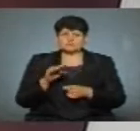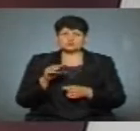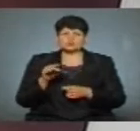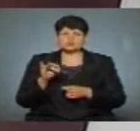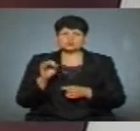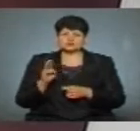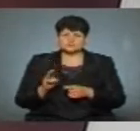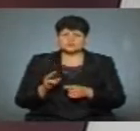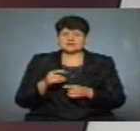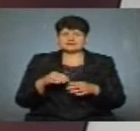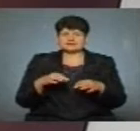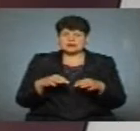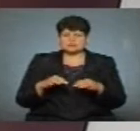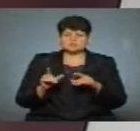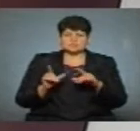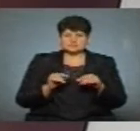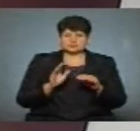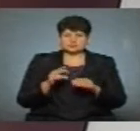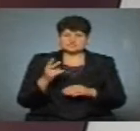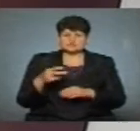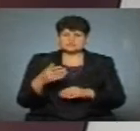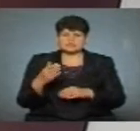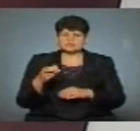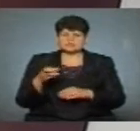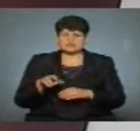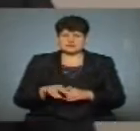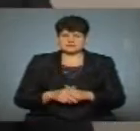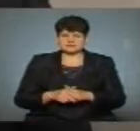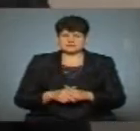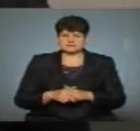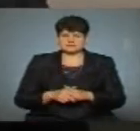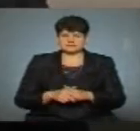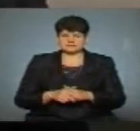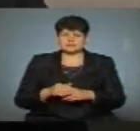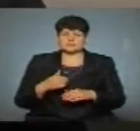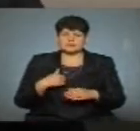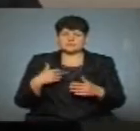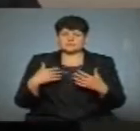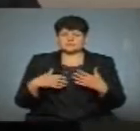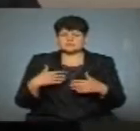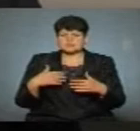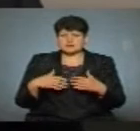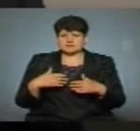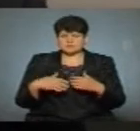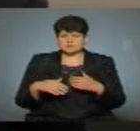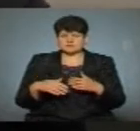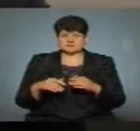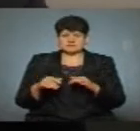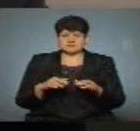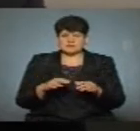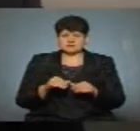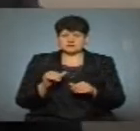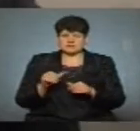За його словами, транспорт їздитиме з 25 травня. Ми послаблюємо деякі заходи карантину в Тернопільській області,